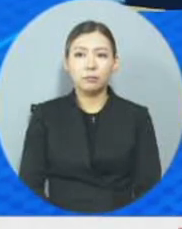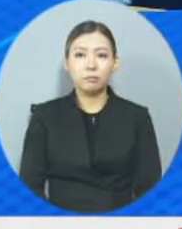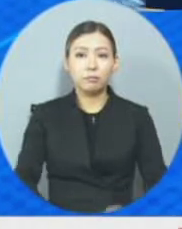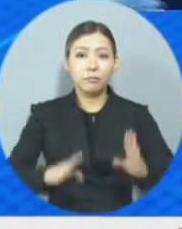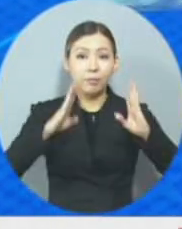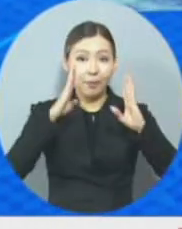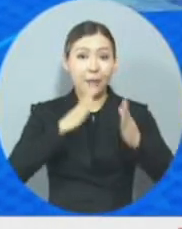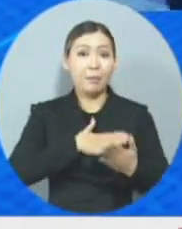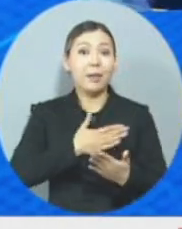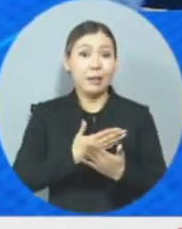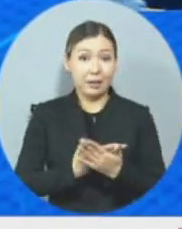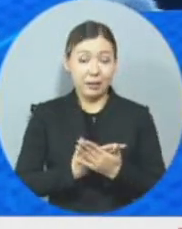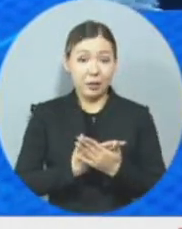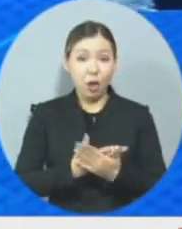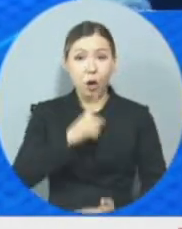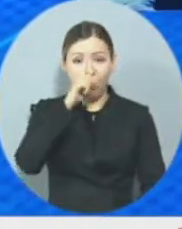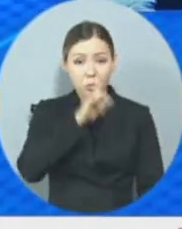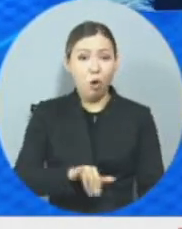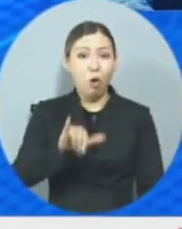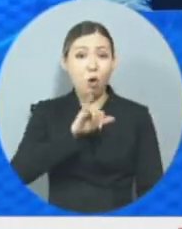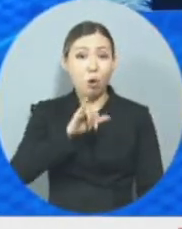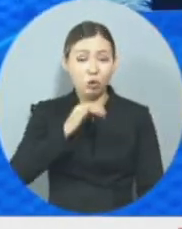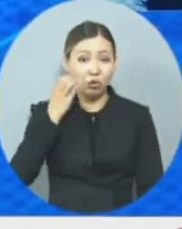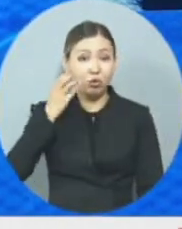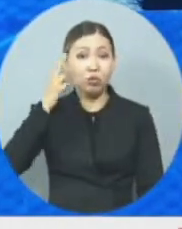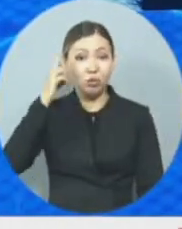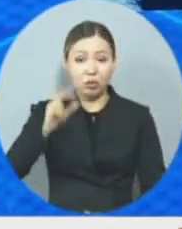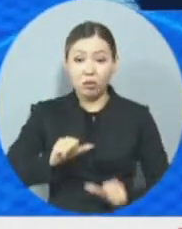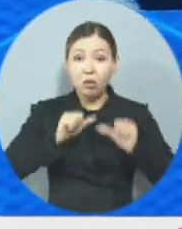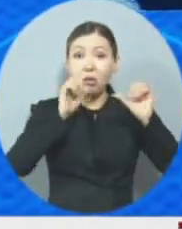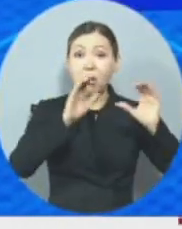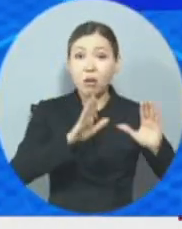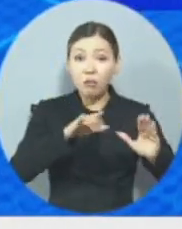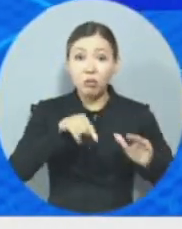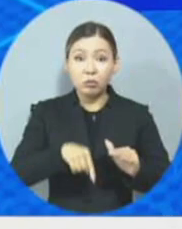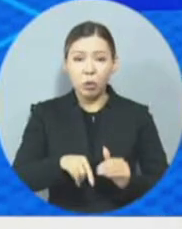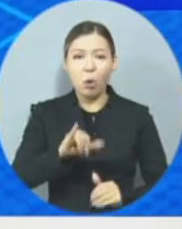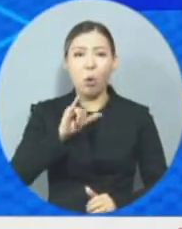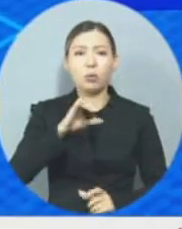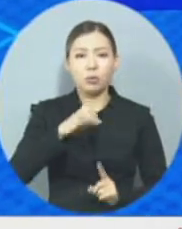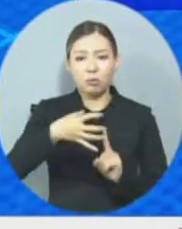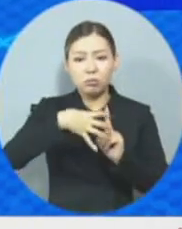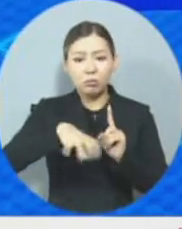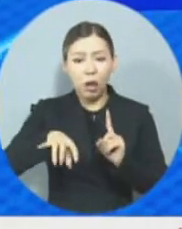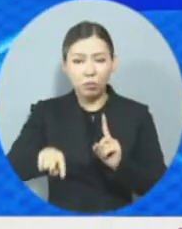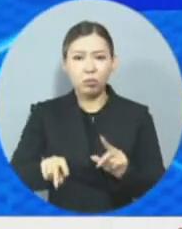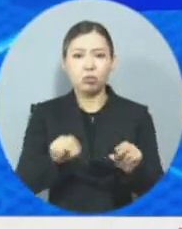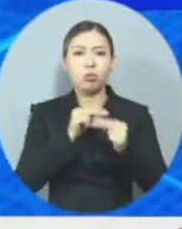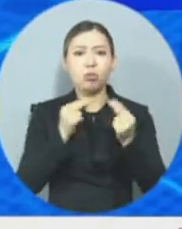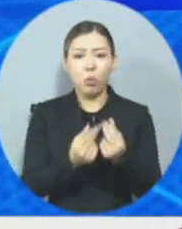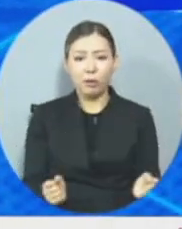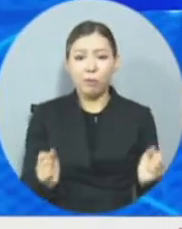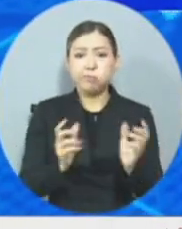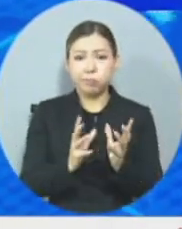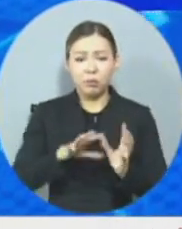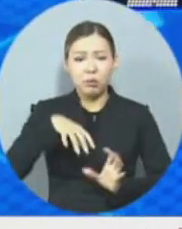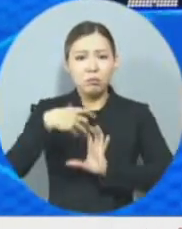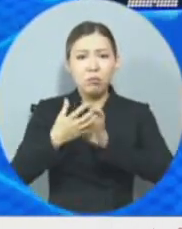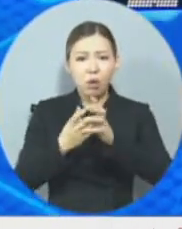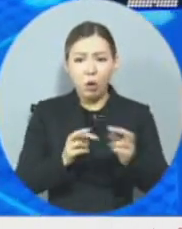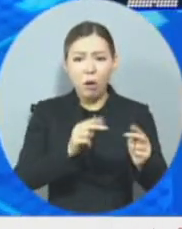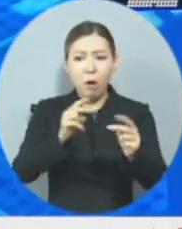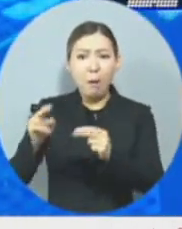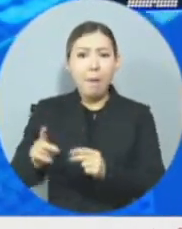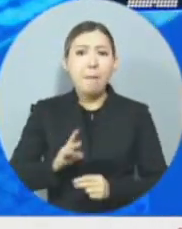анхаарлаа хандуулж байгаа үзэгч танд баярлалаа. Монгол улсын ерөнхийлөгчийн Ивэлдор усны салбарынхны үндэсний чуулган боллоо. Дэлхийн уур амьсгалын